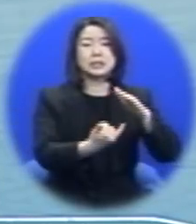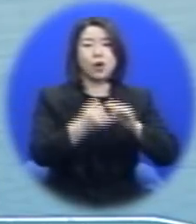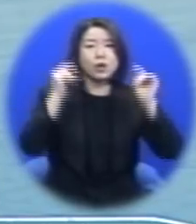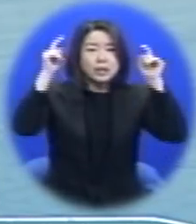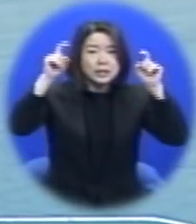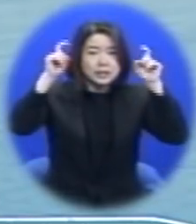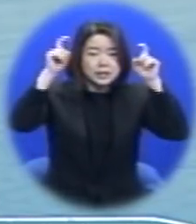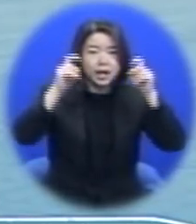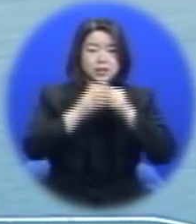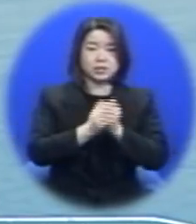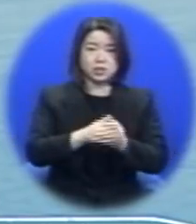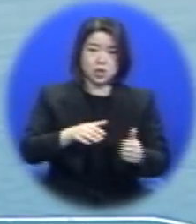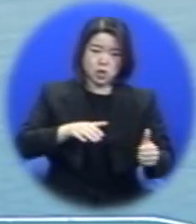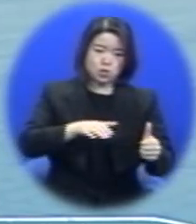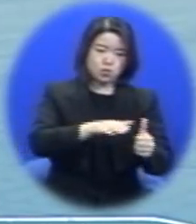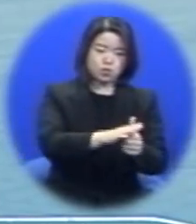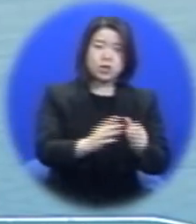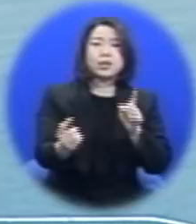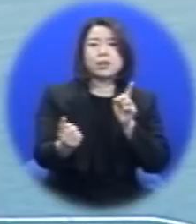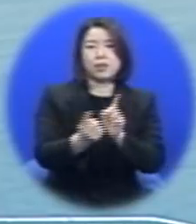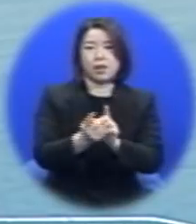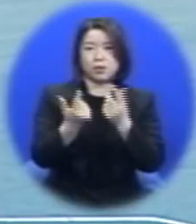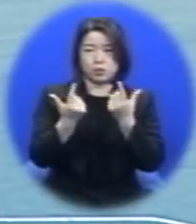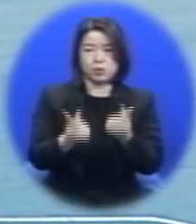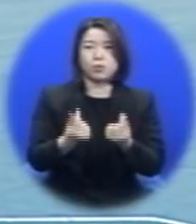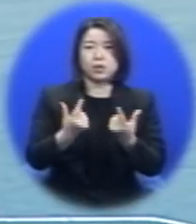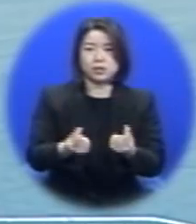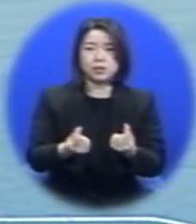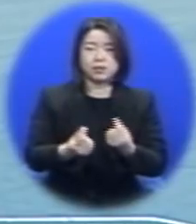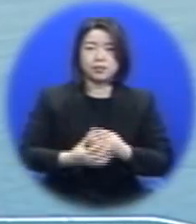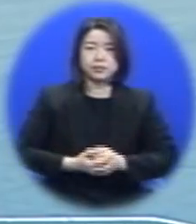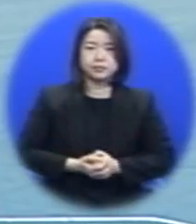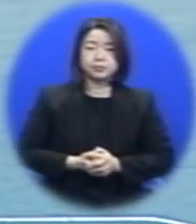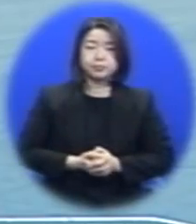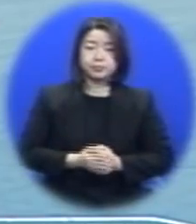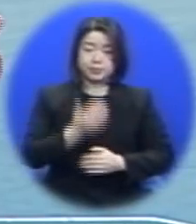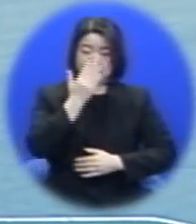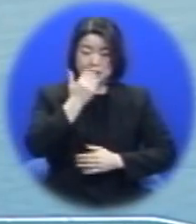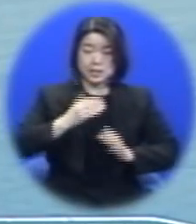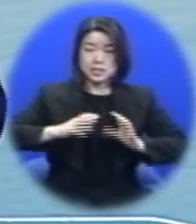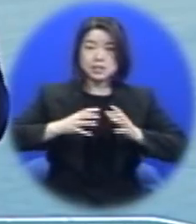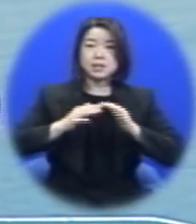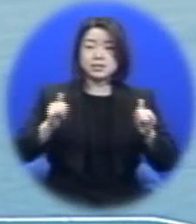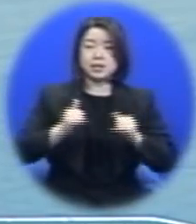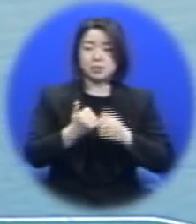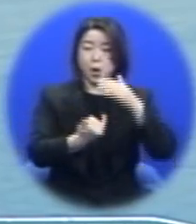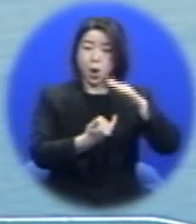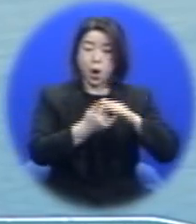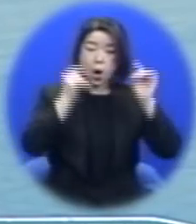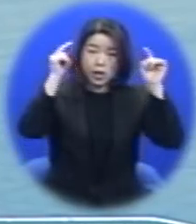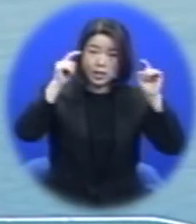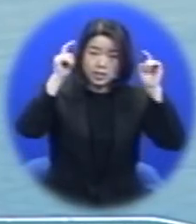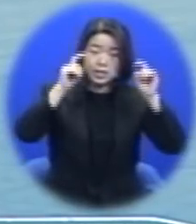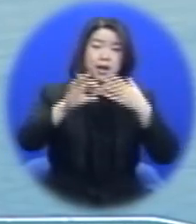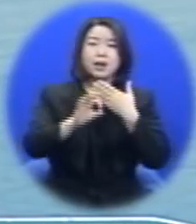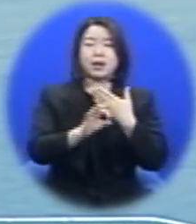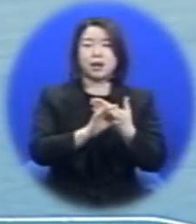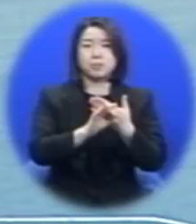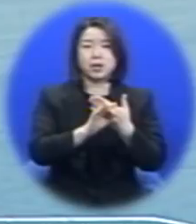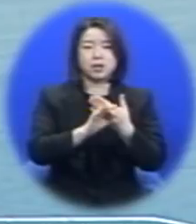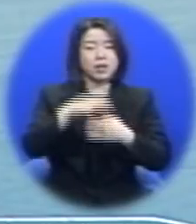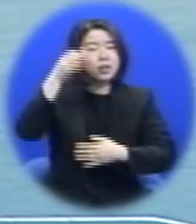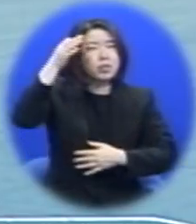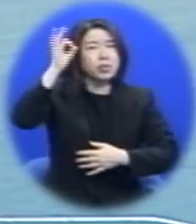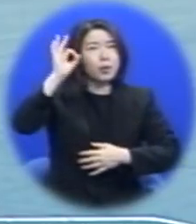양은 죽임을 당한 것과 같았습니다. 이스라엘 백성들은 어린 양 하면은 떠오르는 이미지가